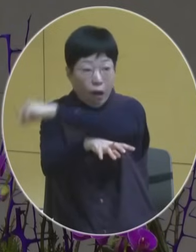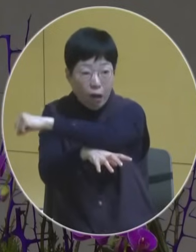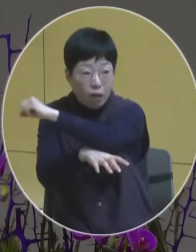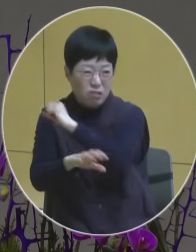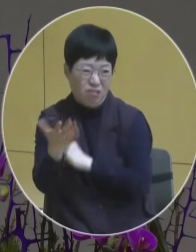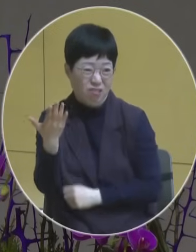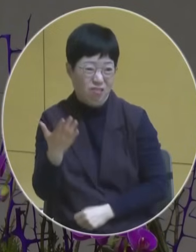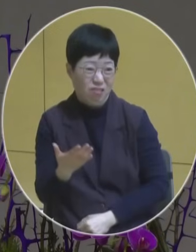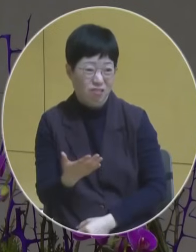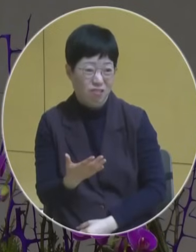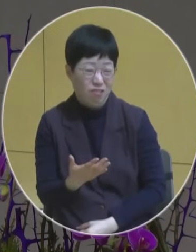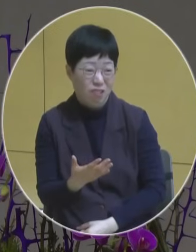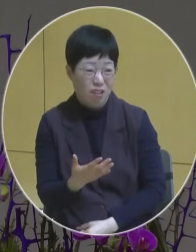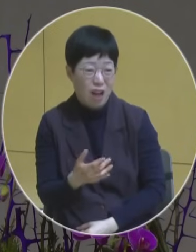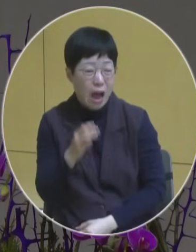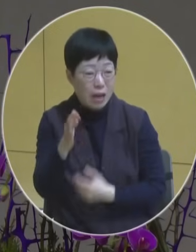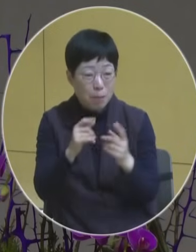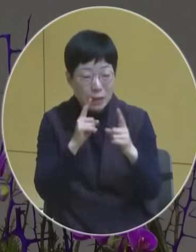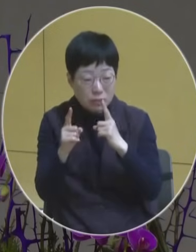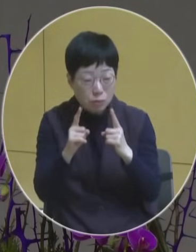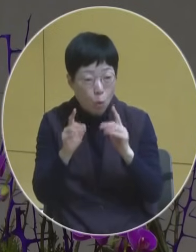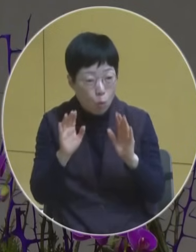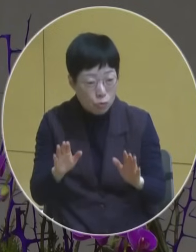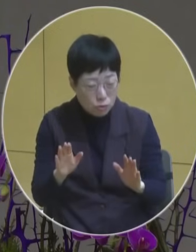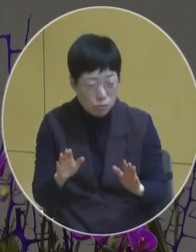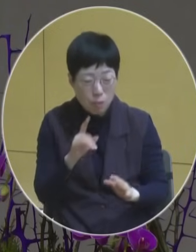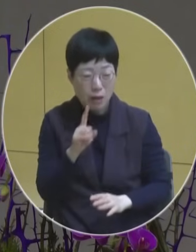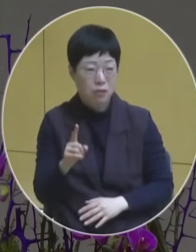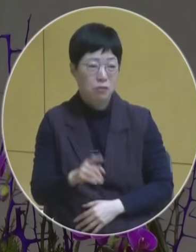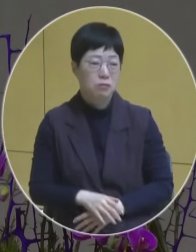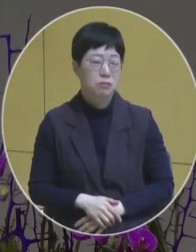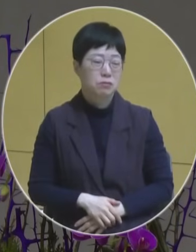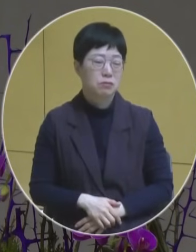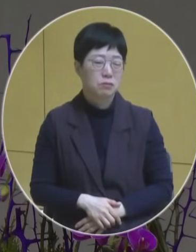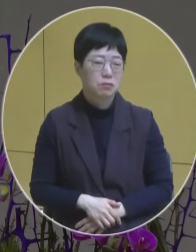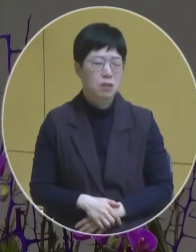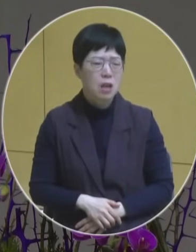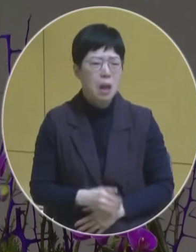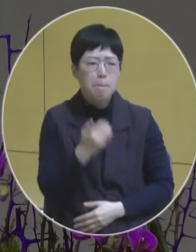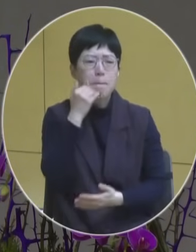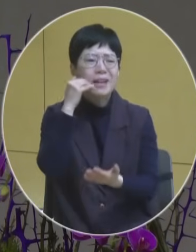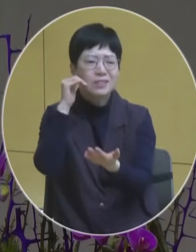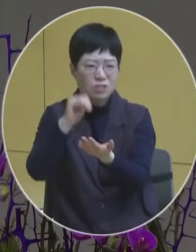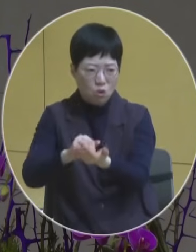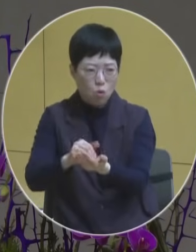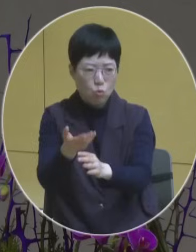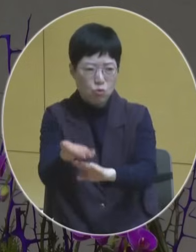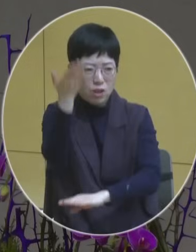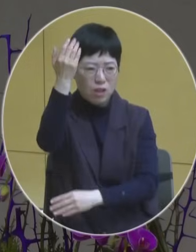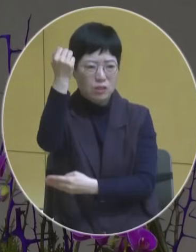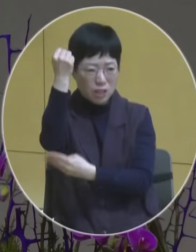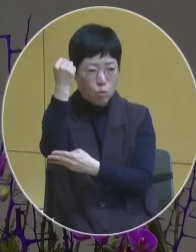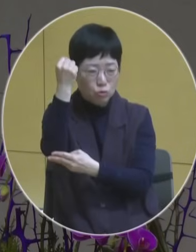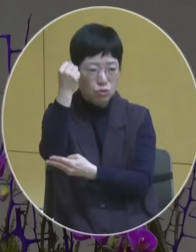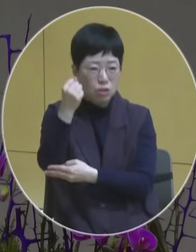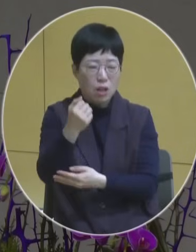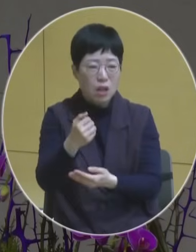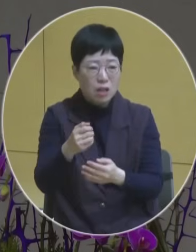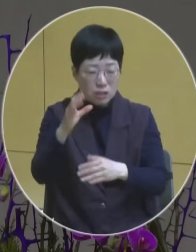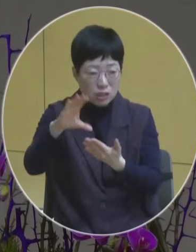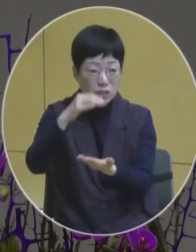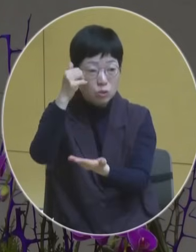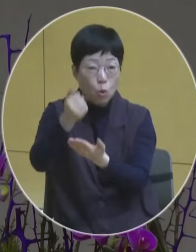없다는 거예요. 근데 하나님 말씀은 오늘 우리에게 이렇게 말씀합니다. 반석 위에 세운 집, 즉 그리스도